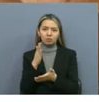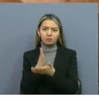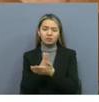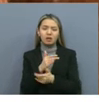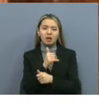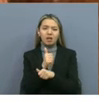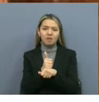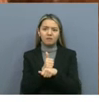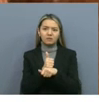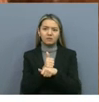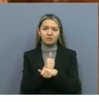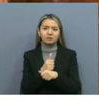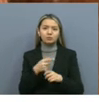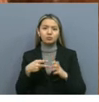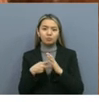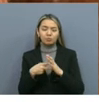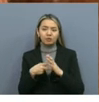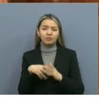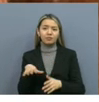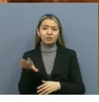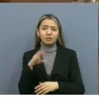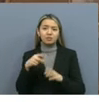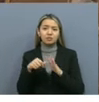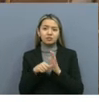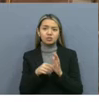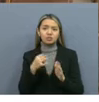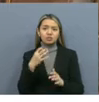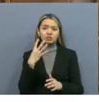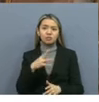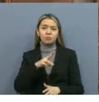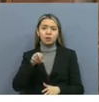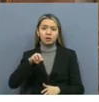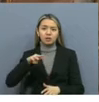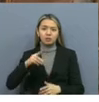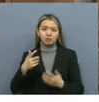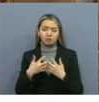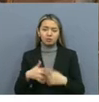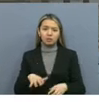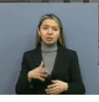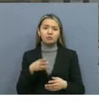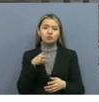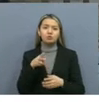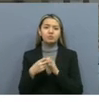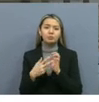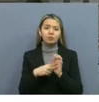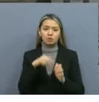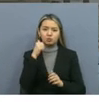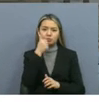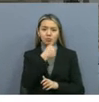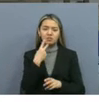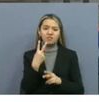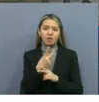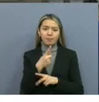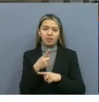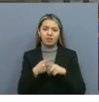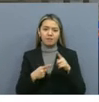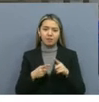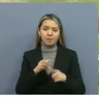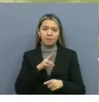негізгі капиталға құйылған инвестиция көлемі 36,4 миллиард теңгені құрайды. Демек 2018 жылмен салыстырғанда 2,5 миллиард